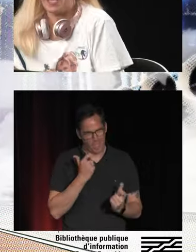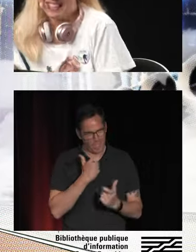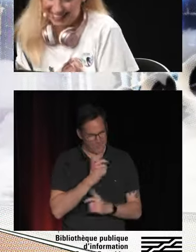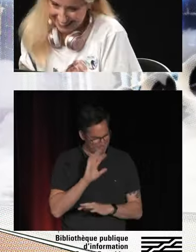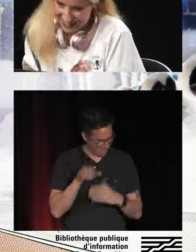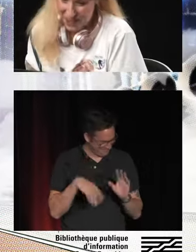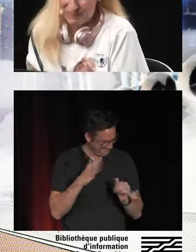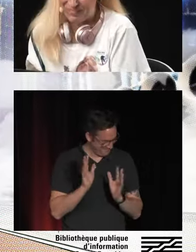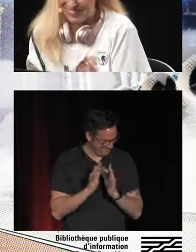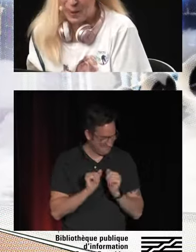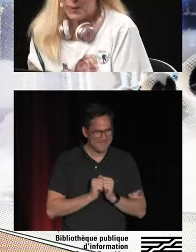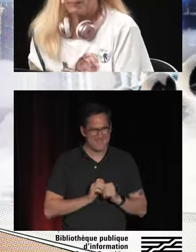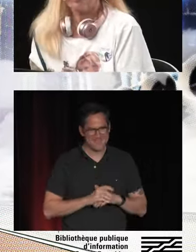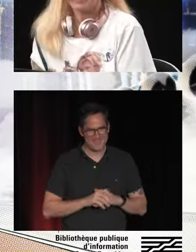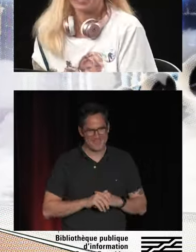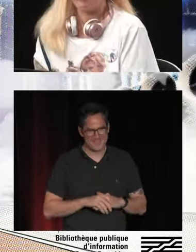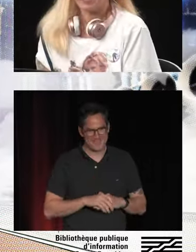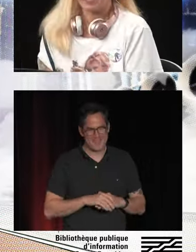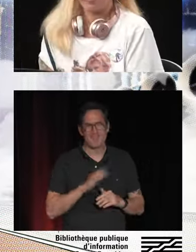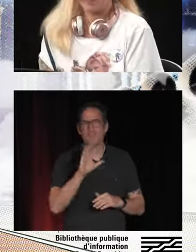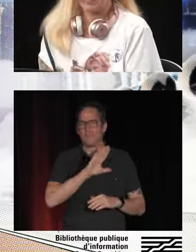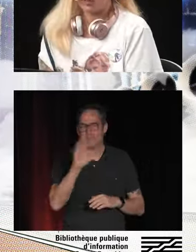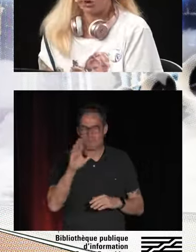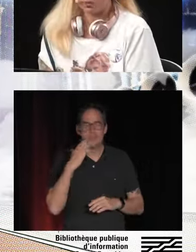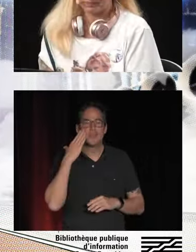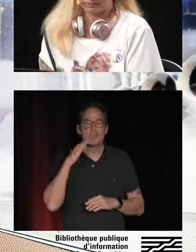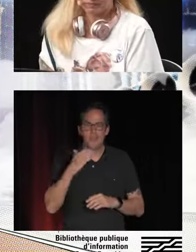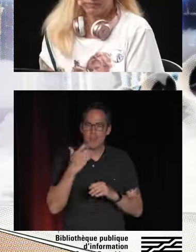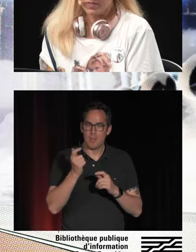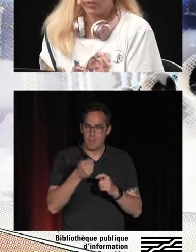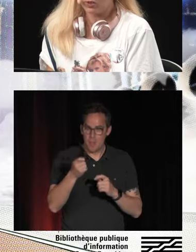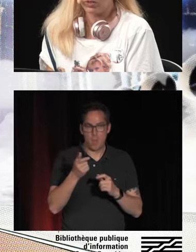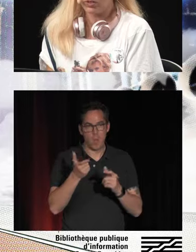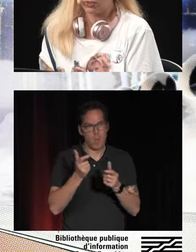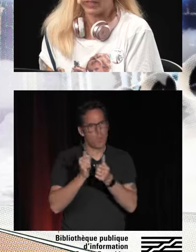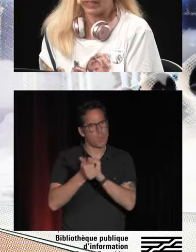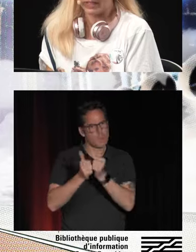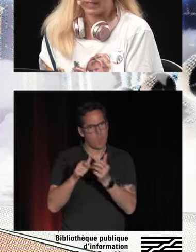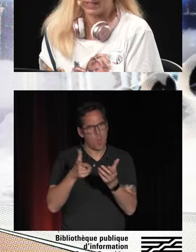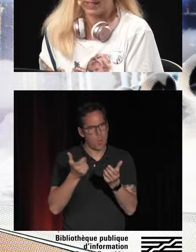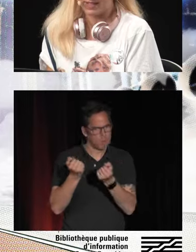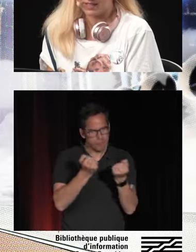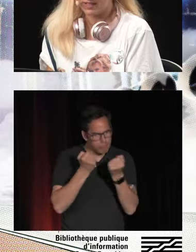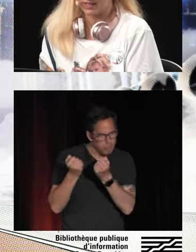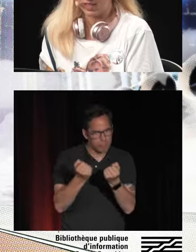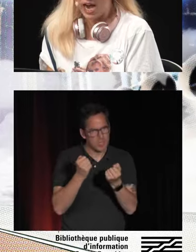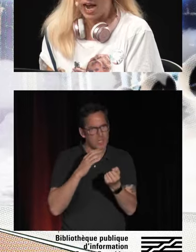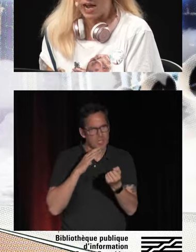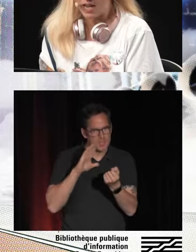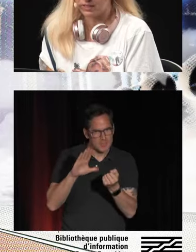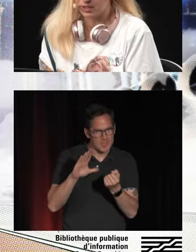En fait, la plupart des courses, seront donc des assets